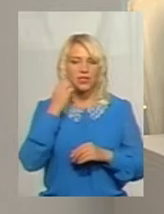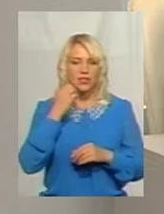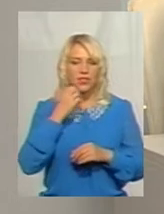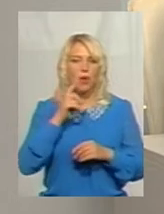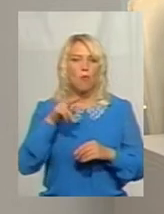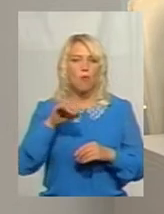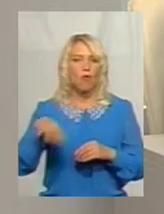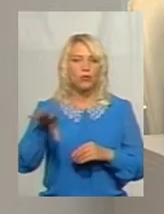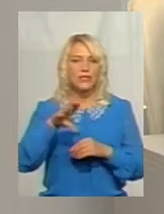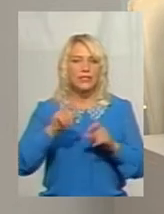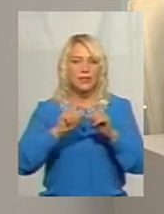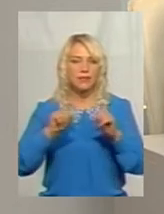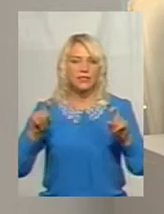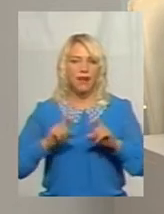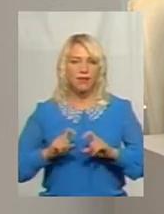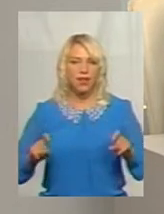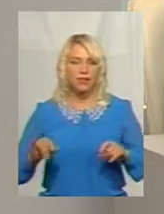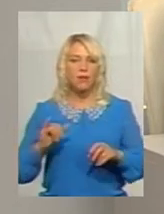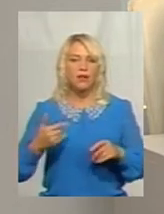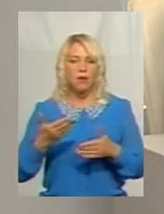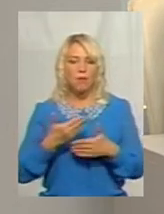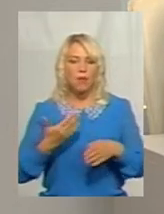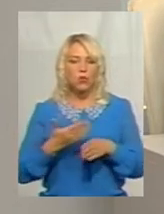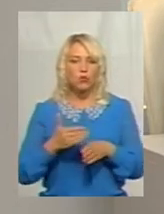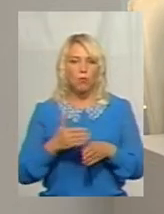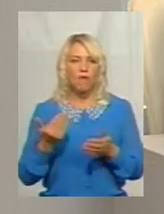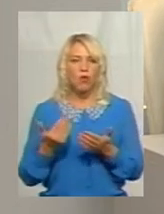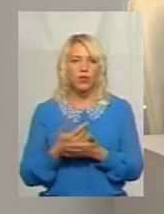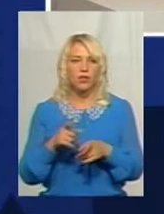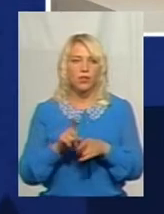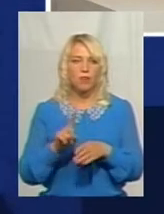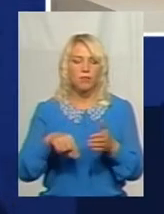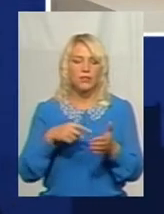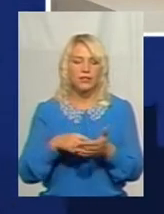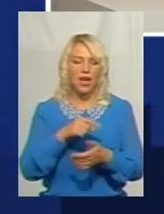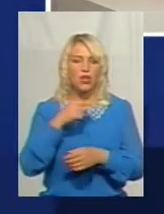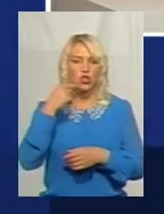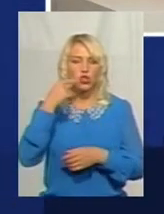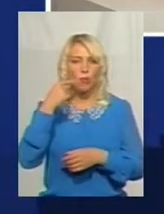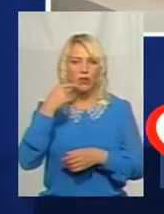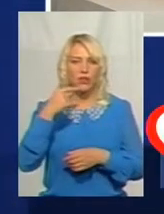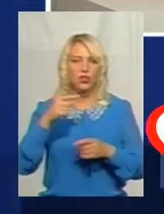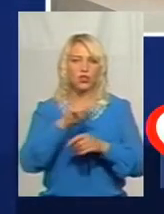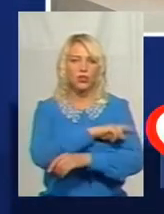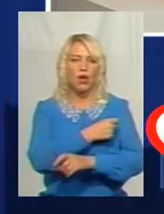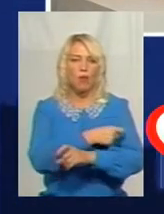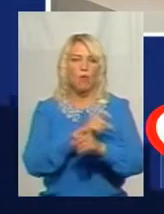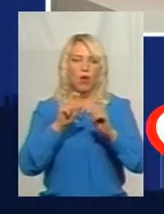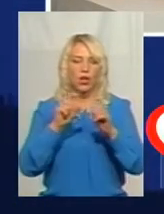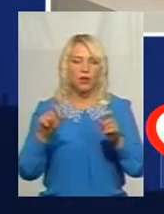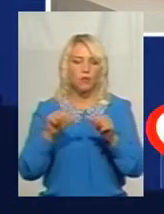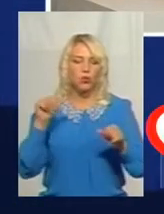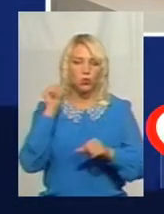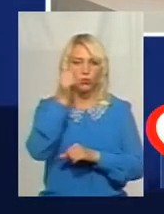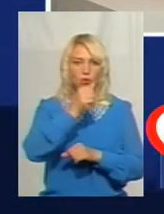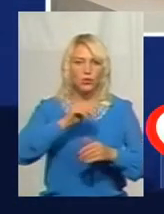оновлюємо. І та сама наша міська стоматологічна поліклініка в минулому році